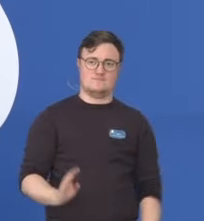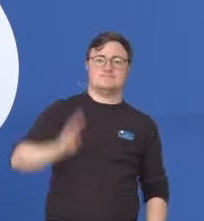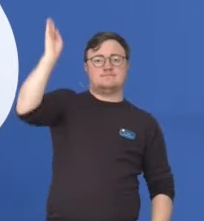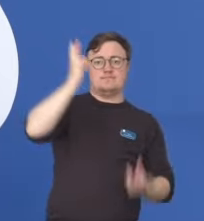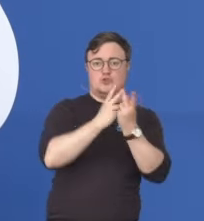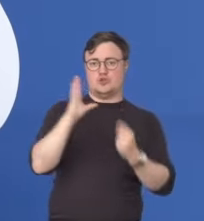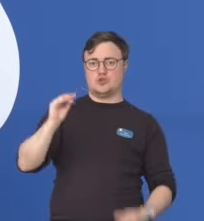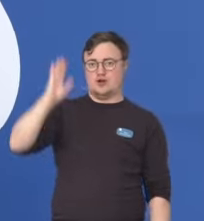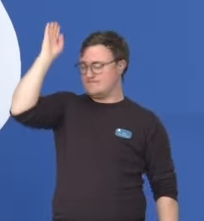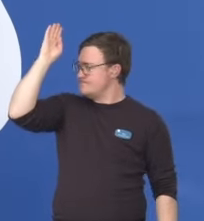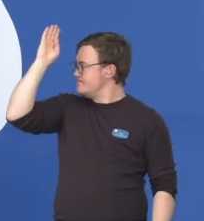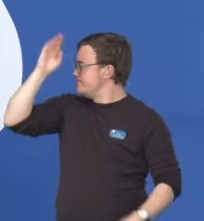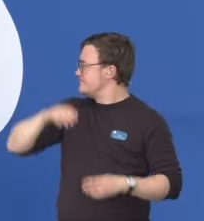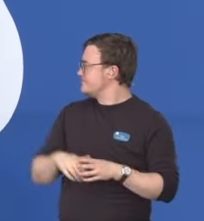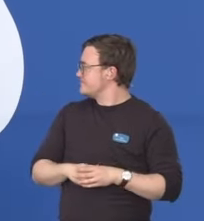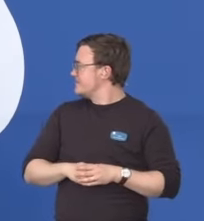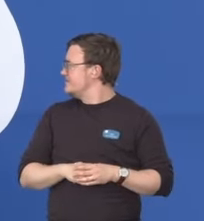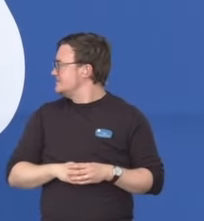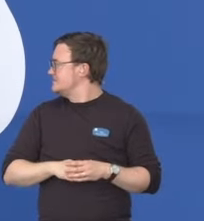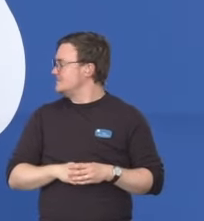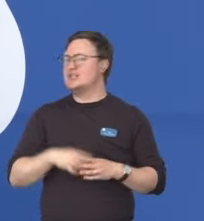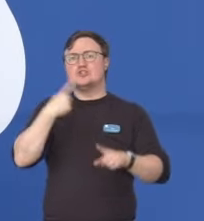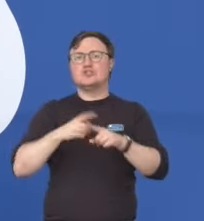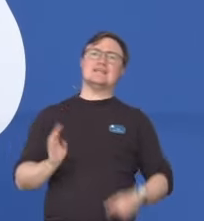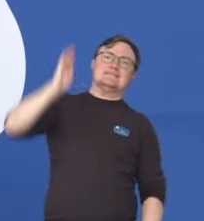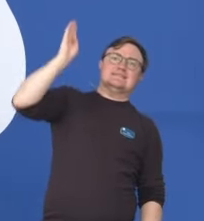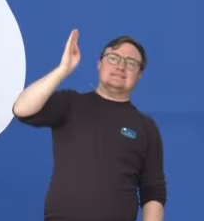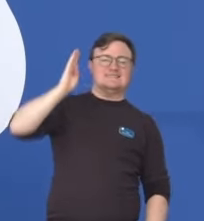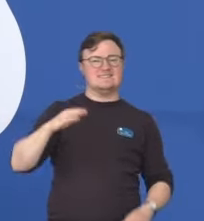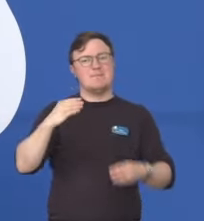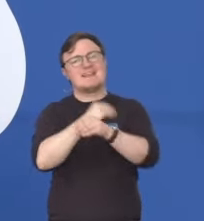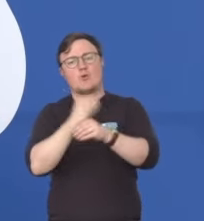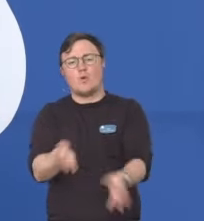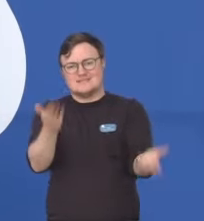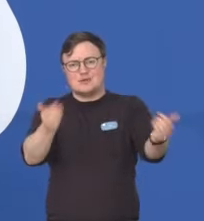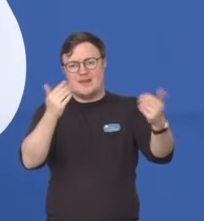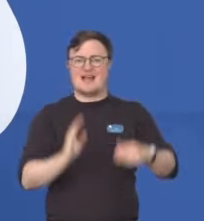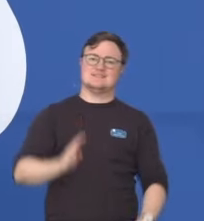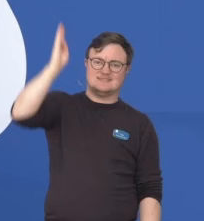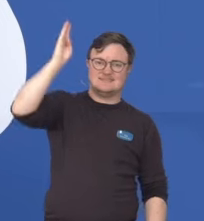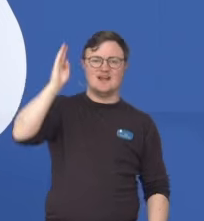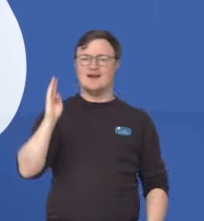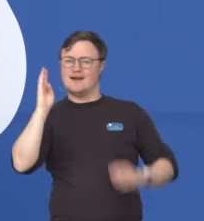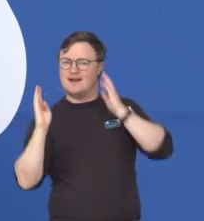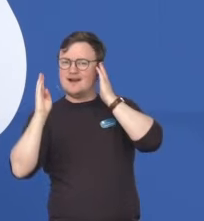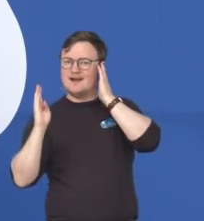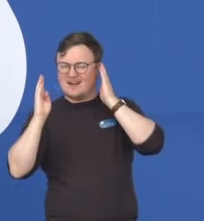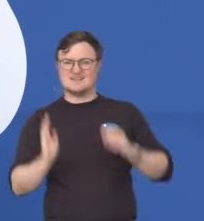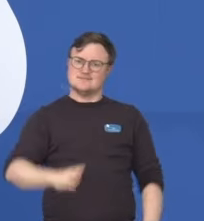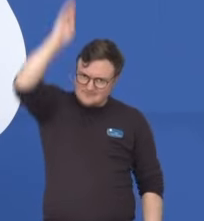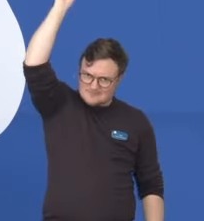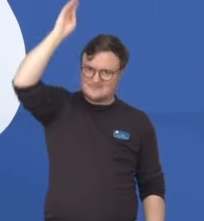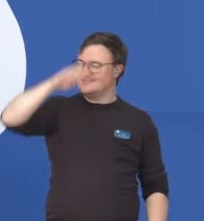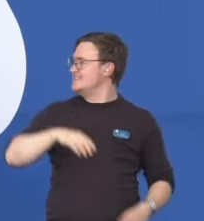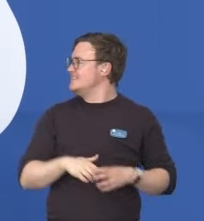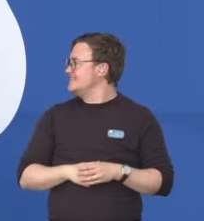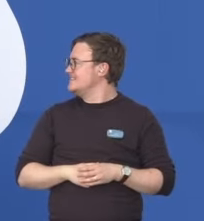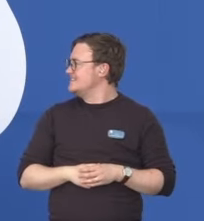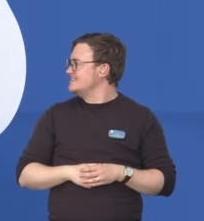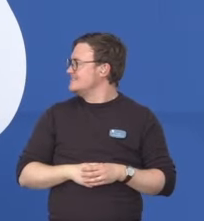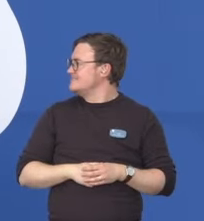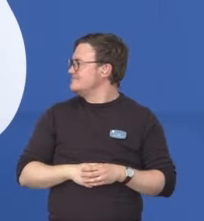ja. Hand högre upp för ja. Lite mer pedagogiska får ni vara. Väldigt låga händer på er. Upp med händerna. Det där är ett